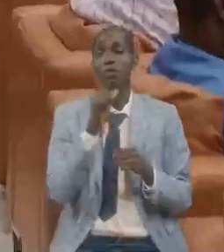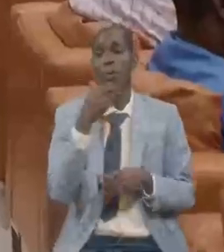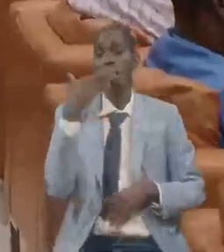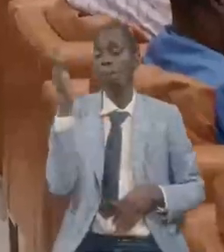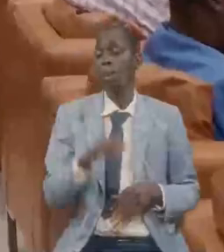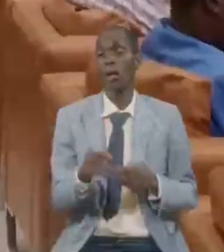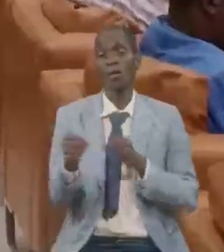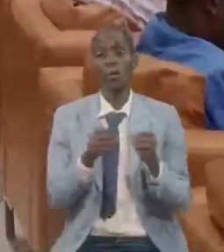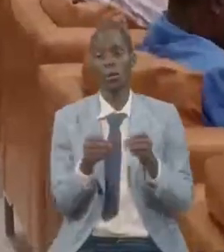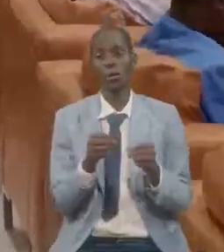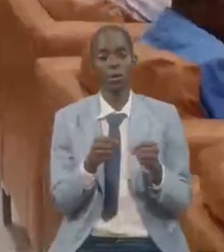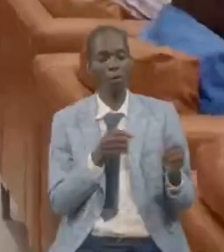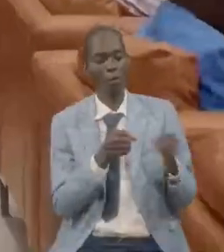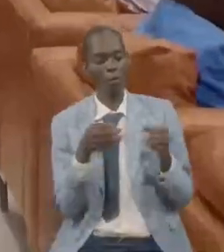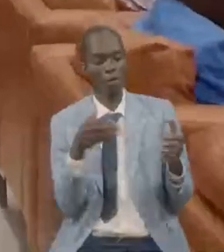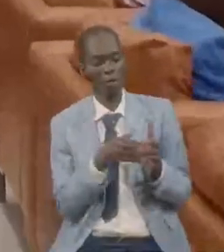un mauvais combat.